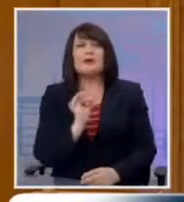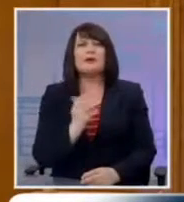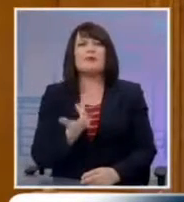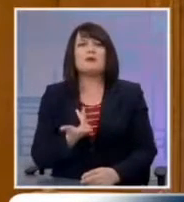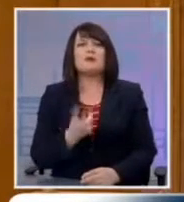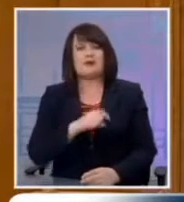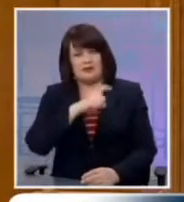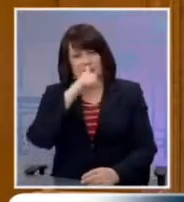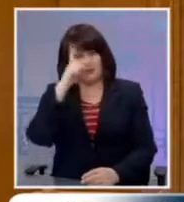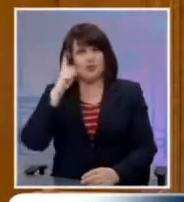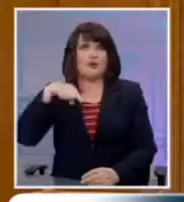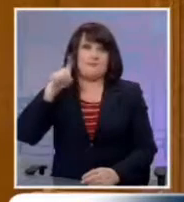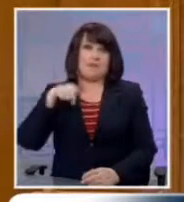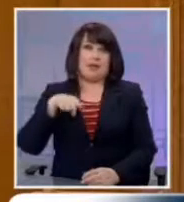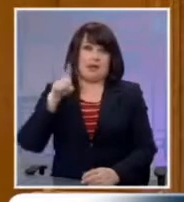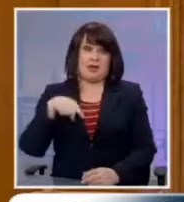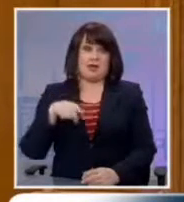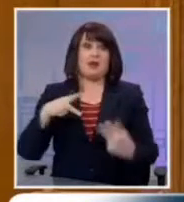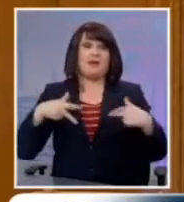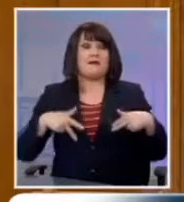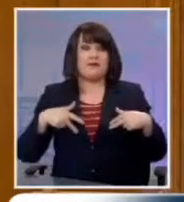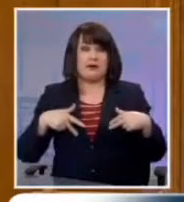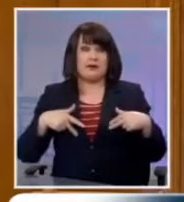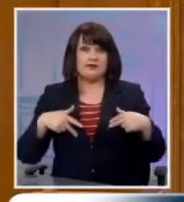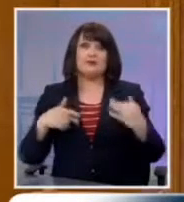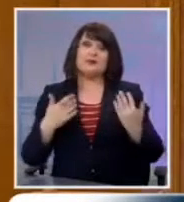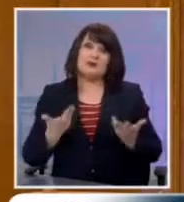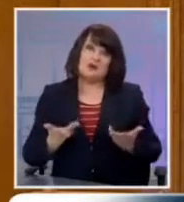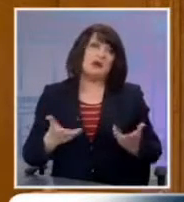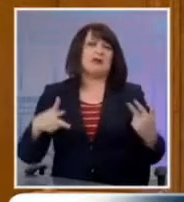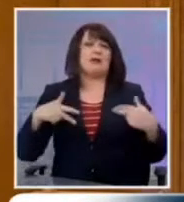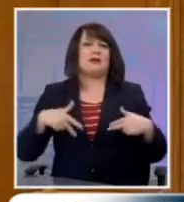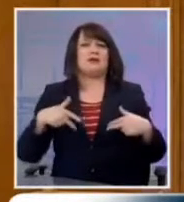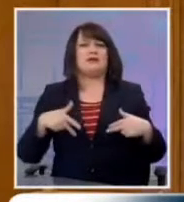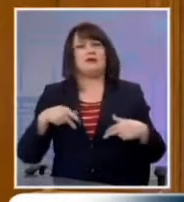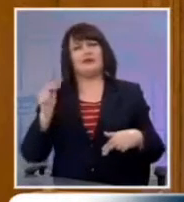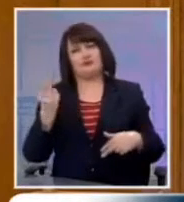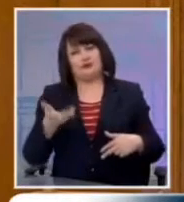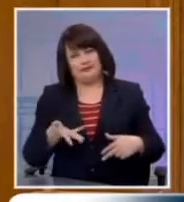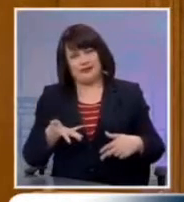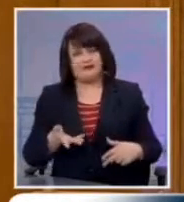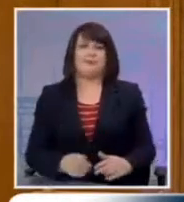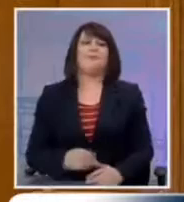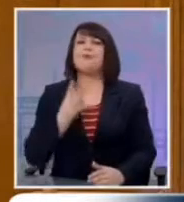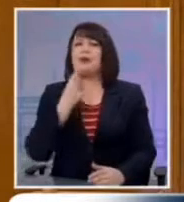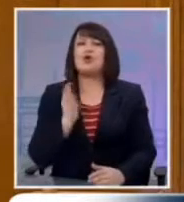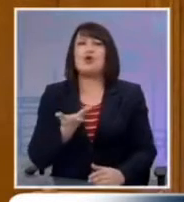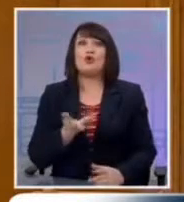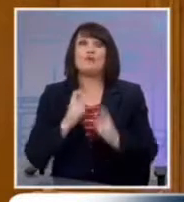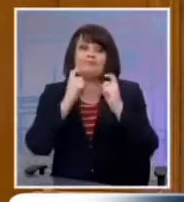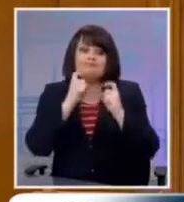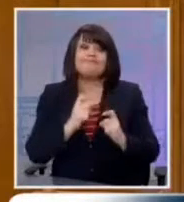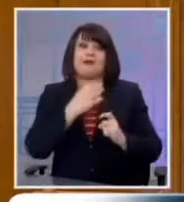μια δύσκολη ημέρα για την κυβέρνηση αλλά και για την κυβερνητική πλειοψηφία, γιατί